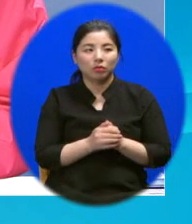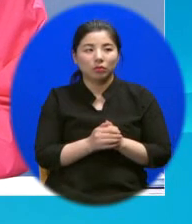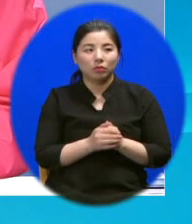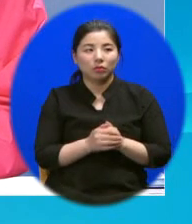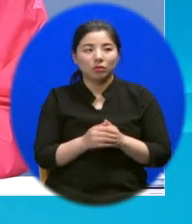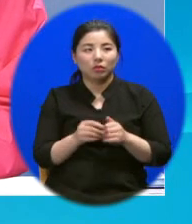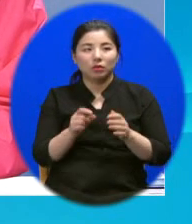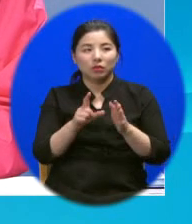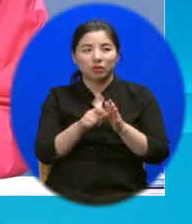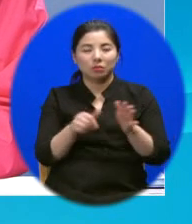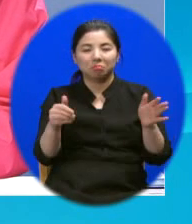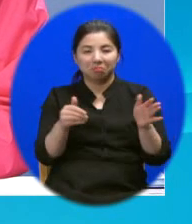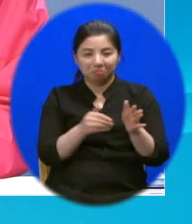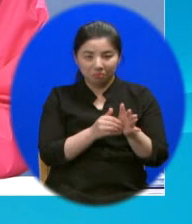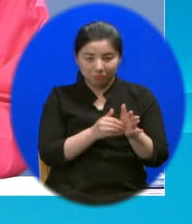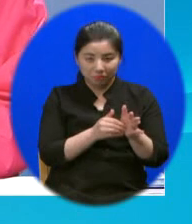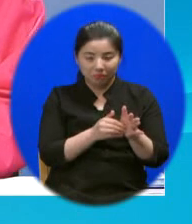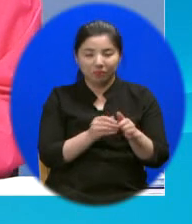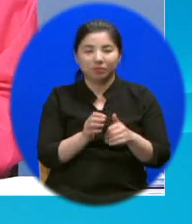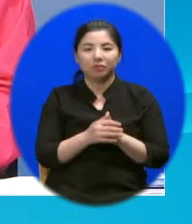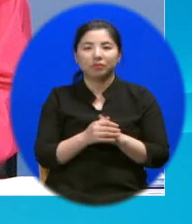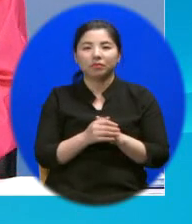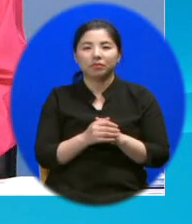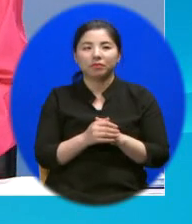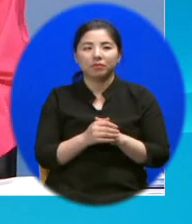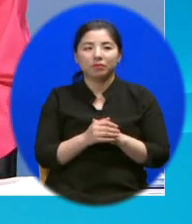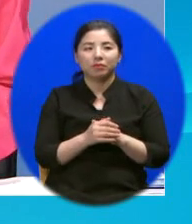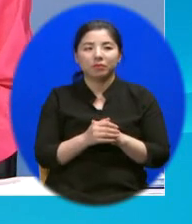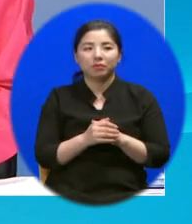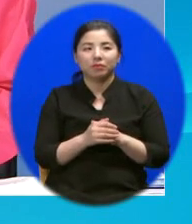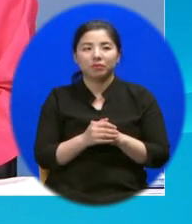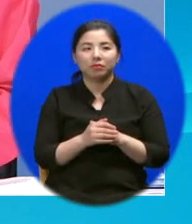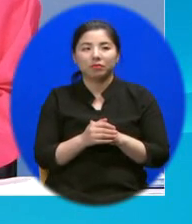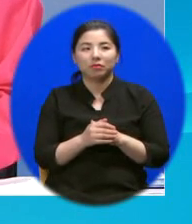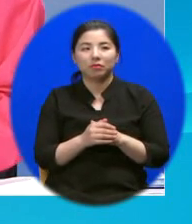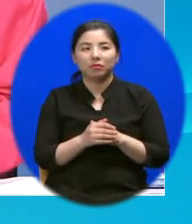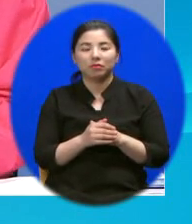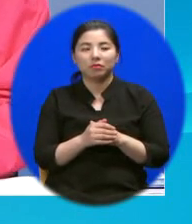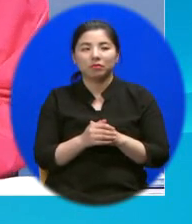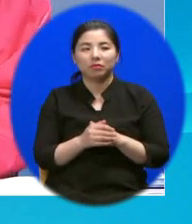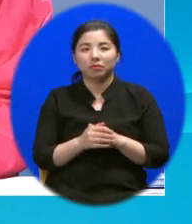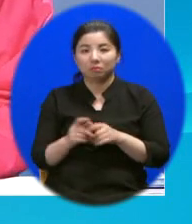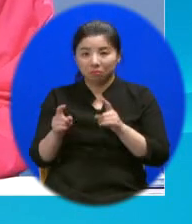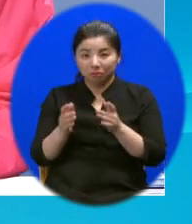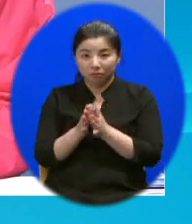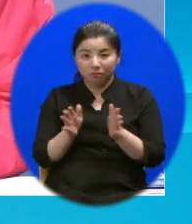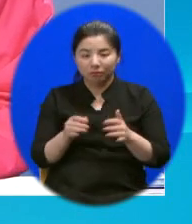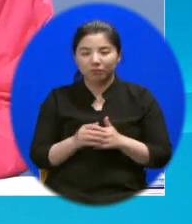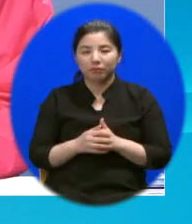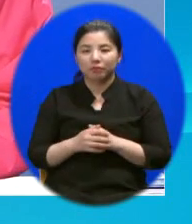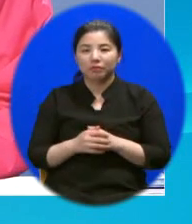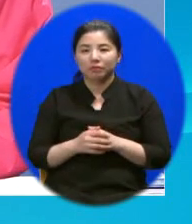예 지금 시간이 마무리가 됐는데요 말씀 될까요 예